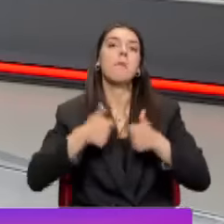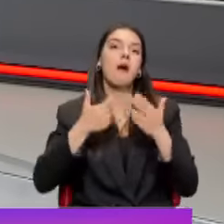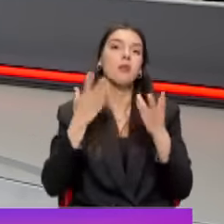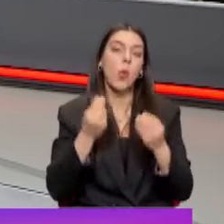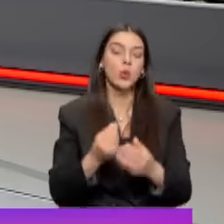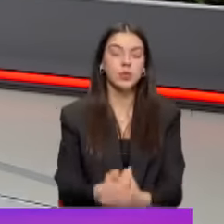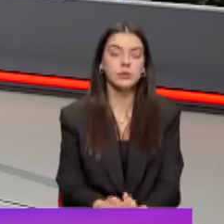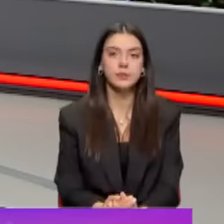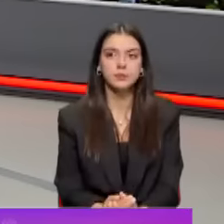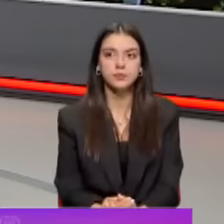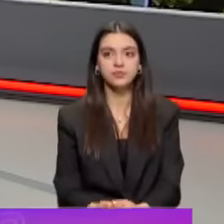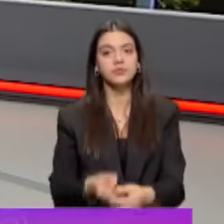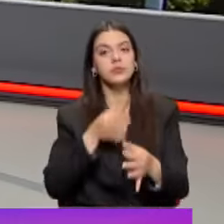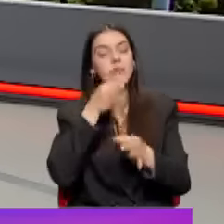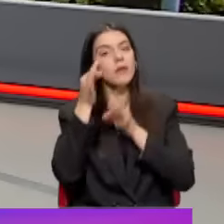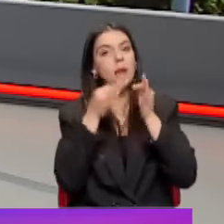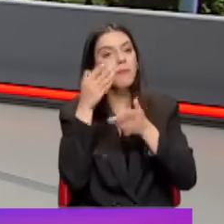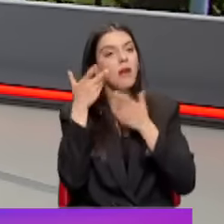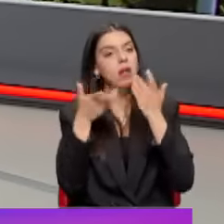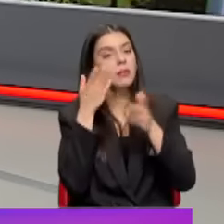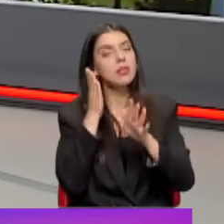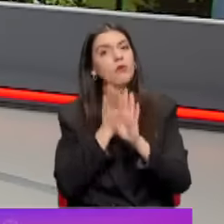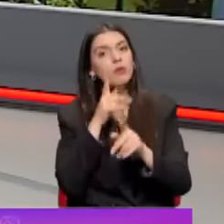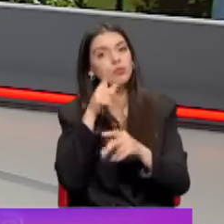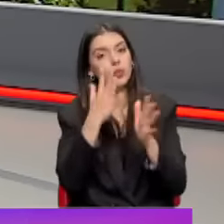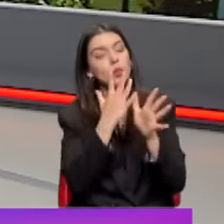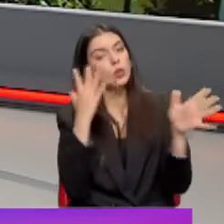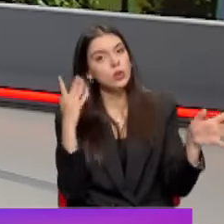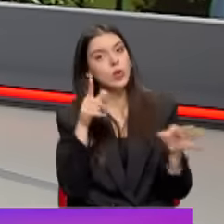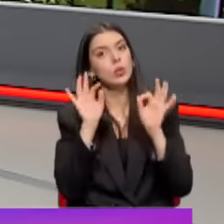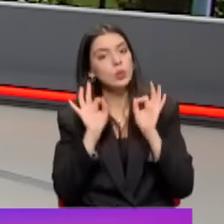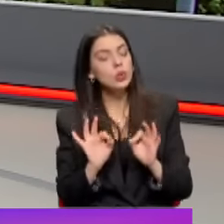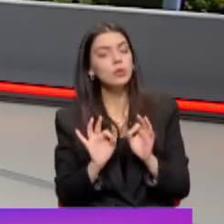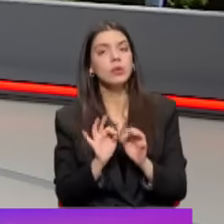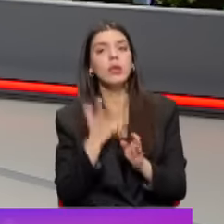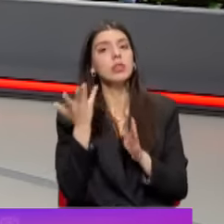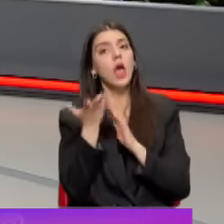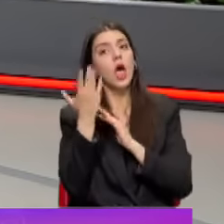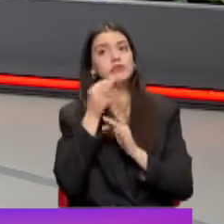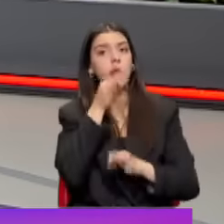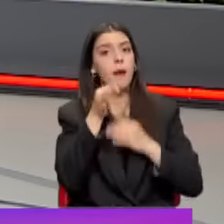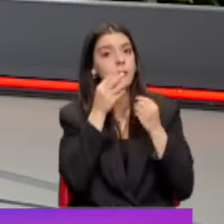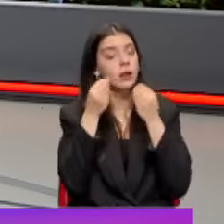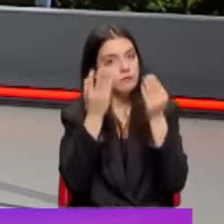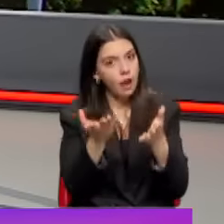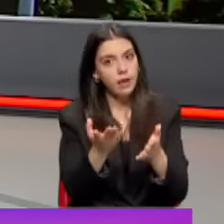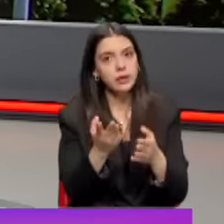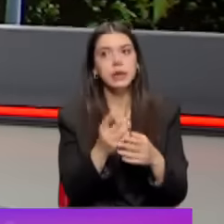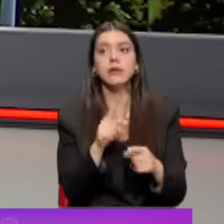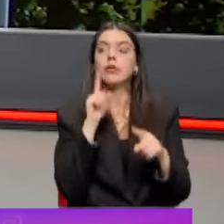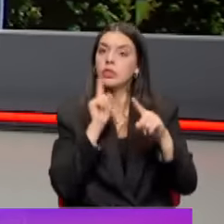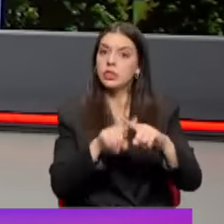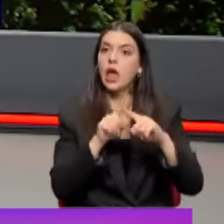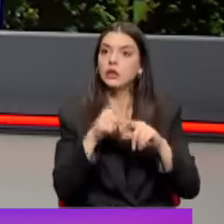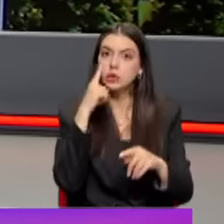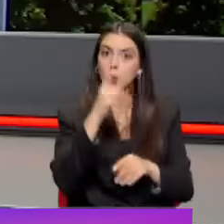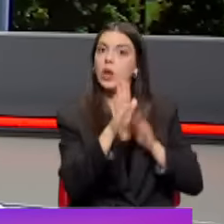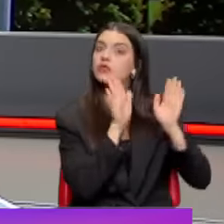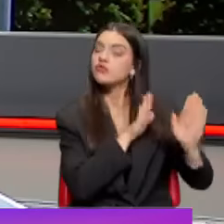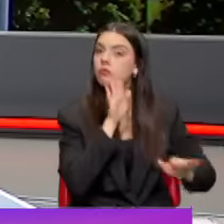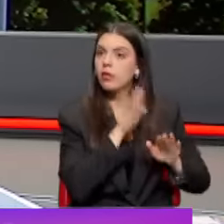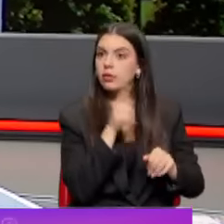oldu haberlerini aktarmayı sürdüreceğiz bu kuyrukların durumunun daha önce de haberini vermiştik taksiciye yönelik şiddetin